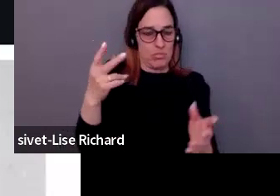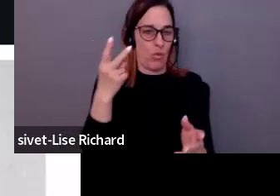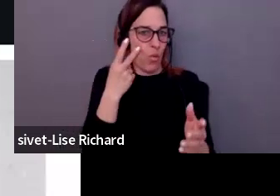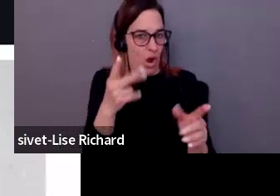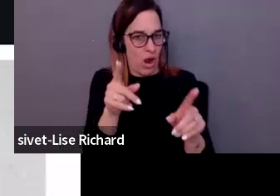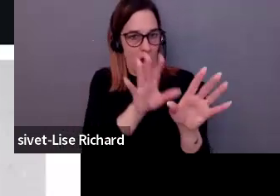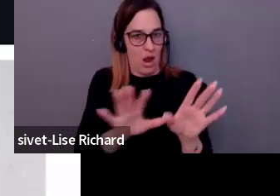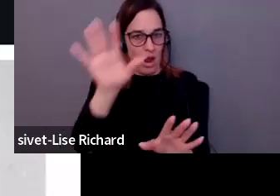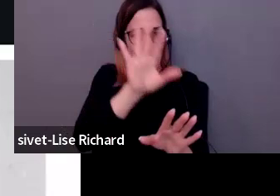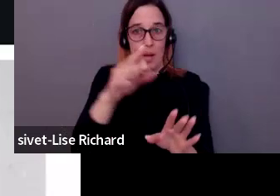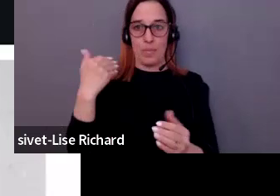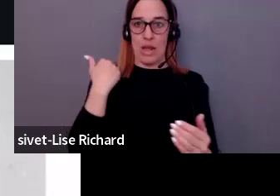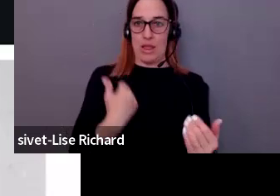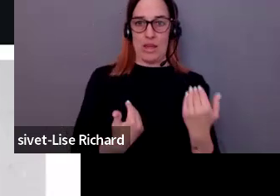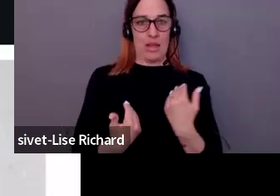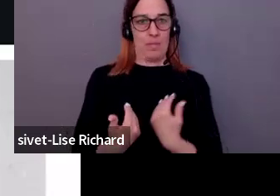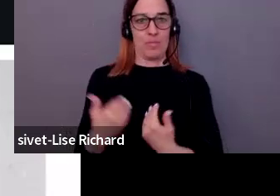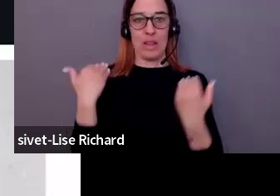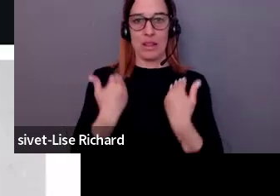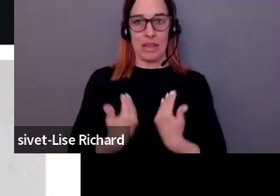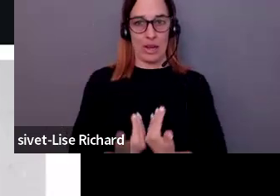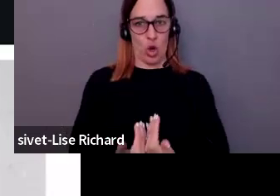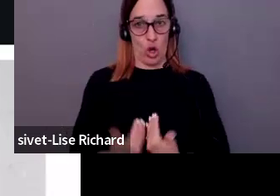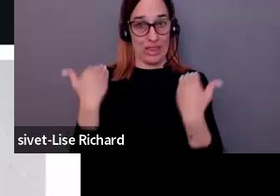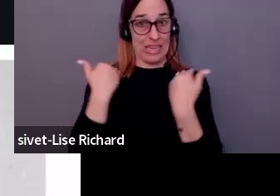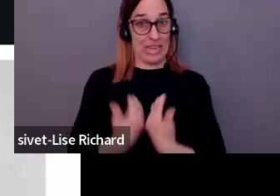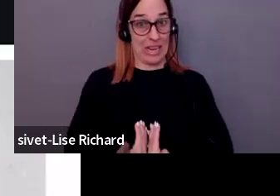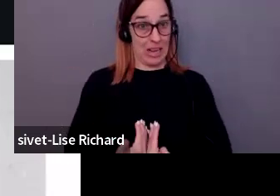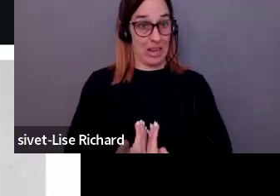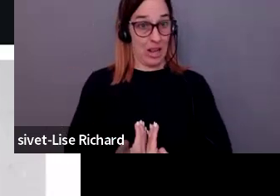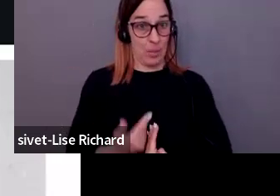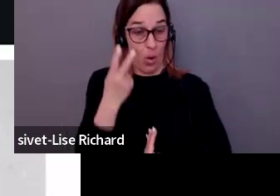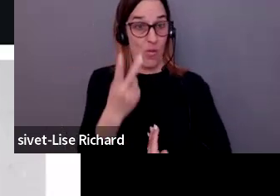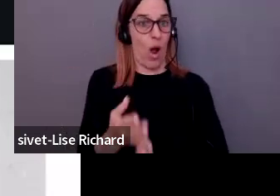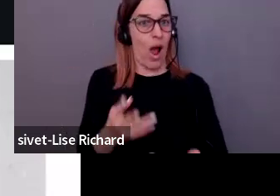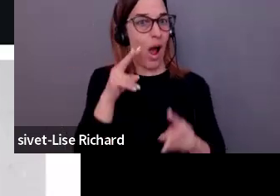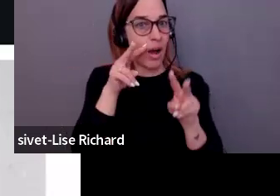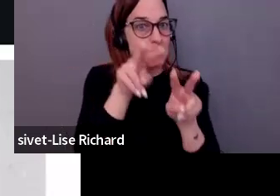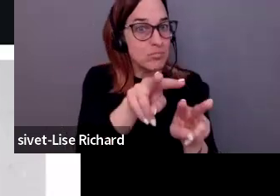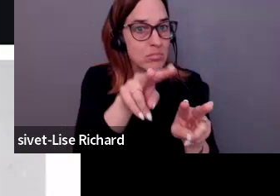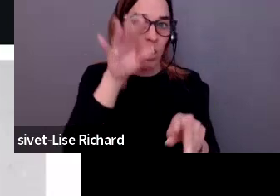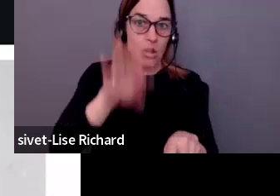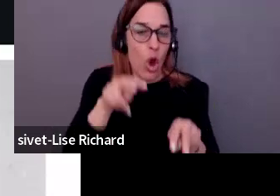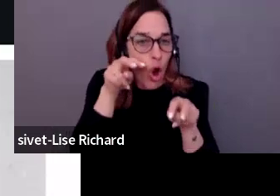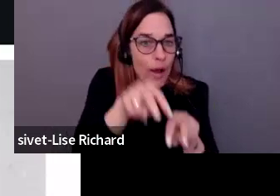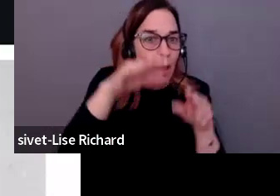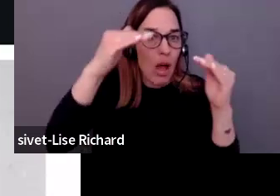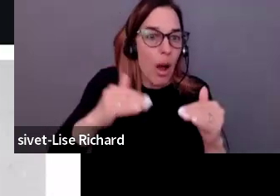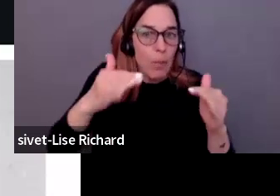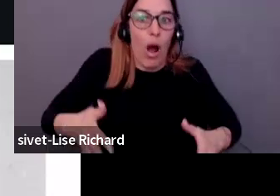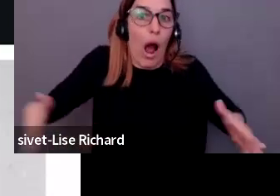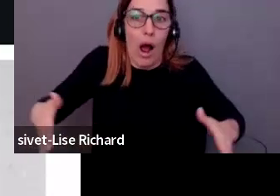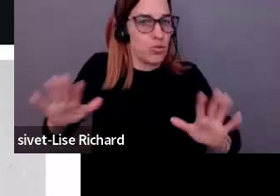On voit aussi le décolleté. Ça apporte l'attention vers le haut versus d'apporter de l'attention vers le bas.